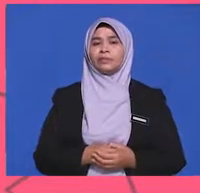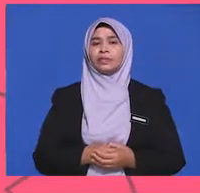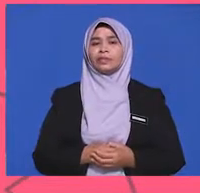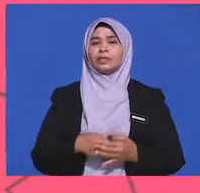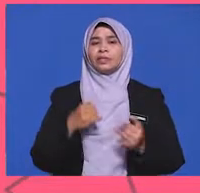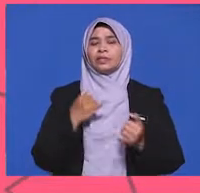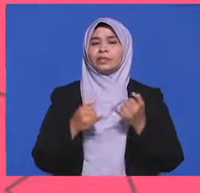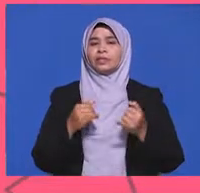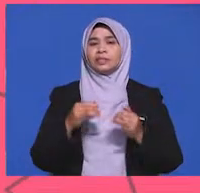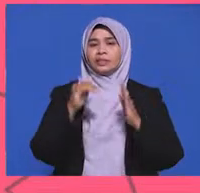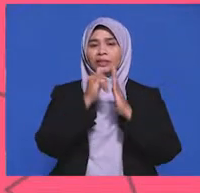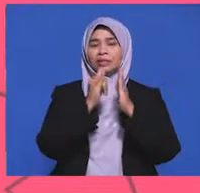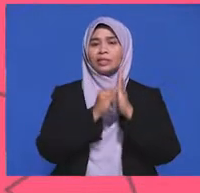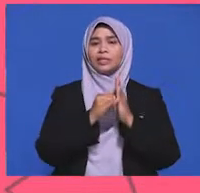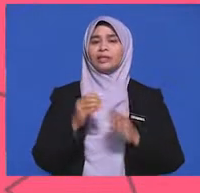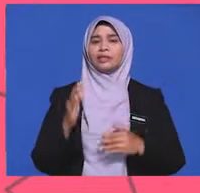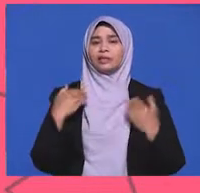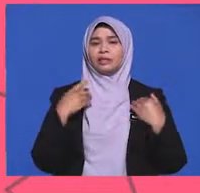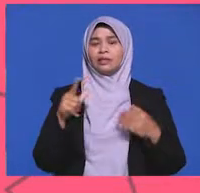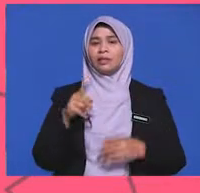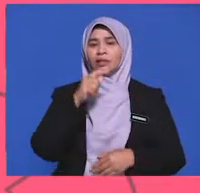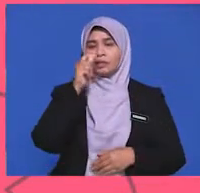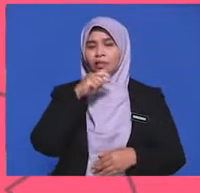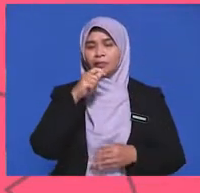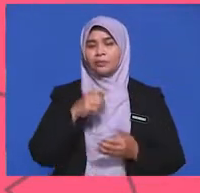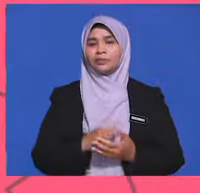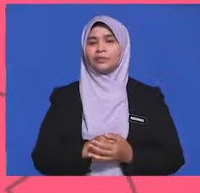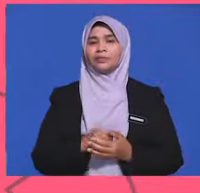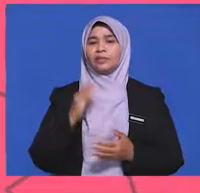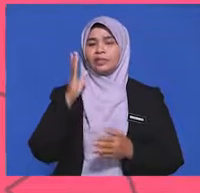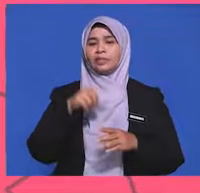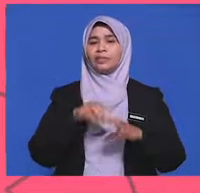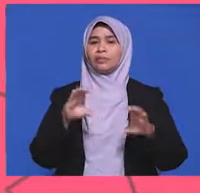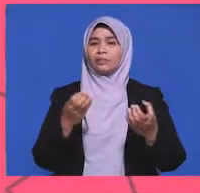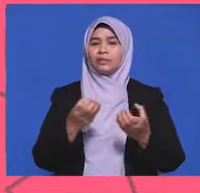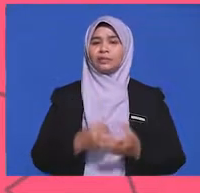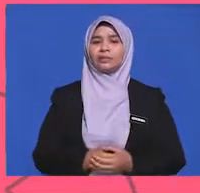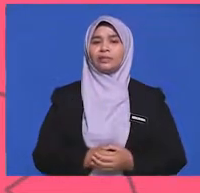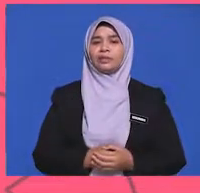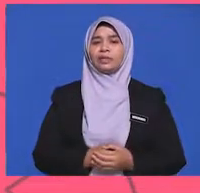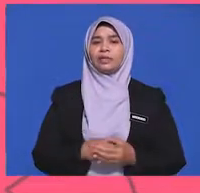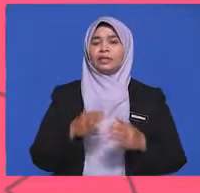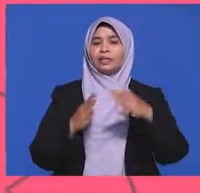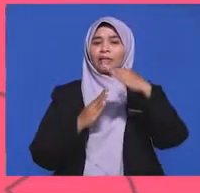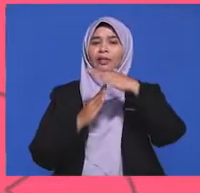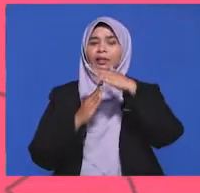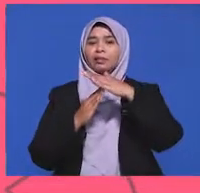palsu, pernyataan tiga akan dilaksanakan. Tamat jika, tamat.